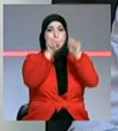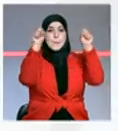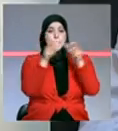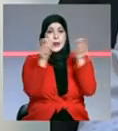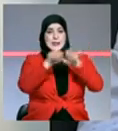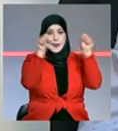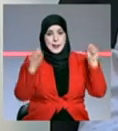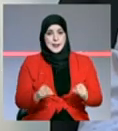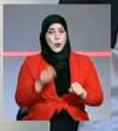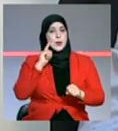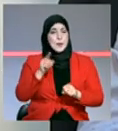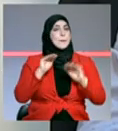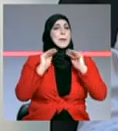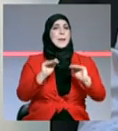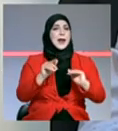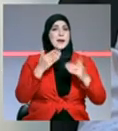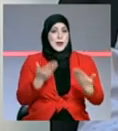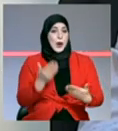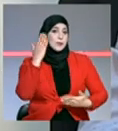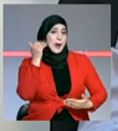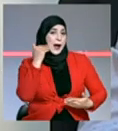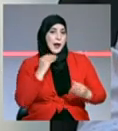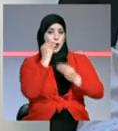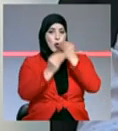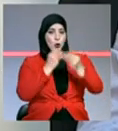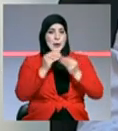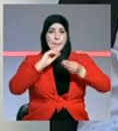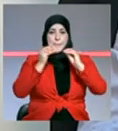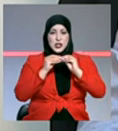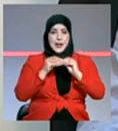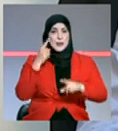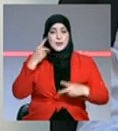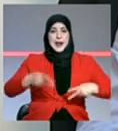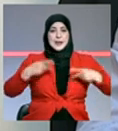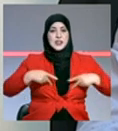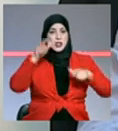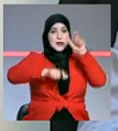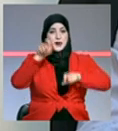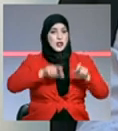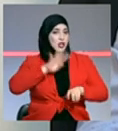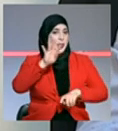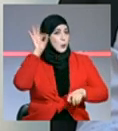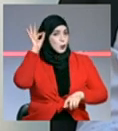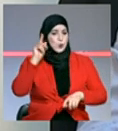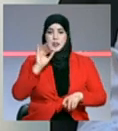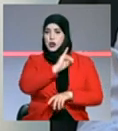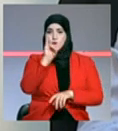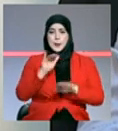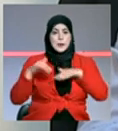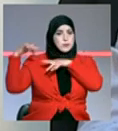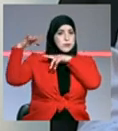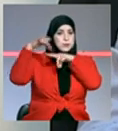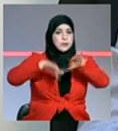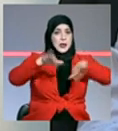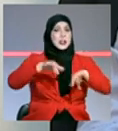القائمة. إحباطات والقلق الذي يواجه كل التونسيات والتونسيين معناها لا يمكن أن نصدره إلى الشارع، لأنه يمكن أن